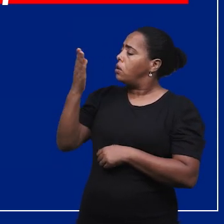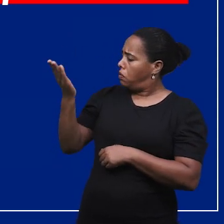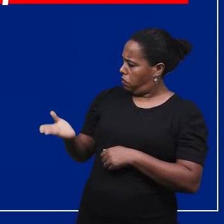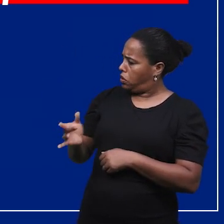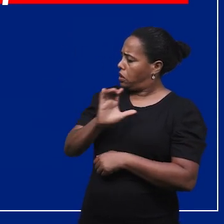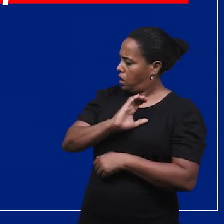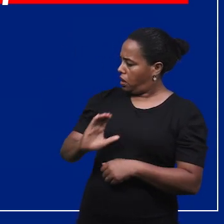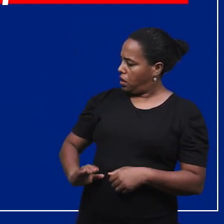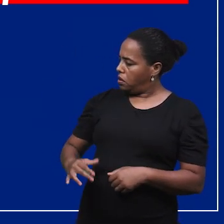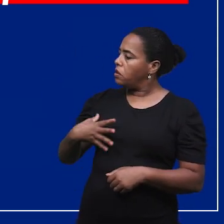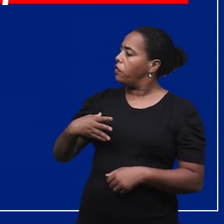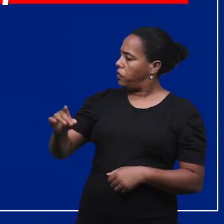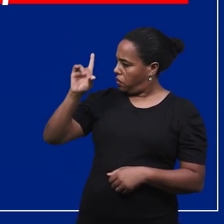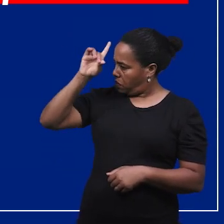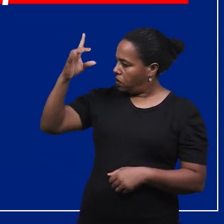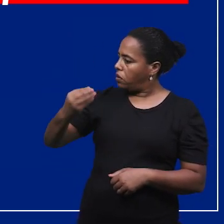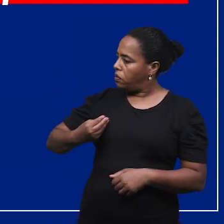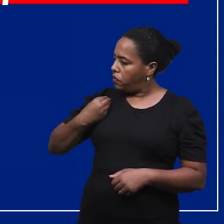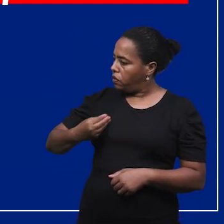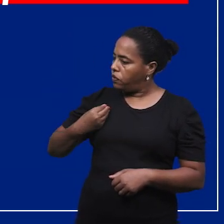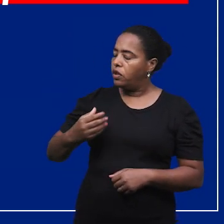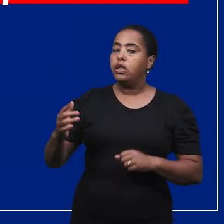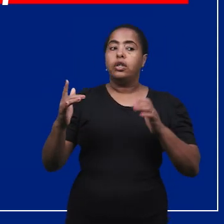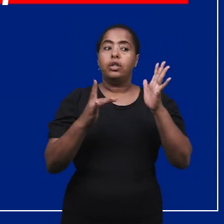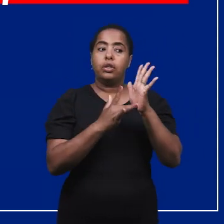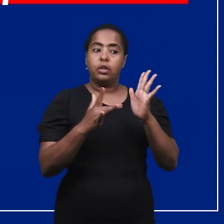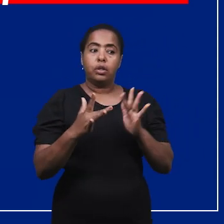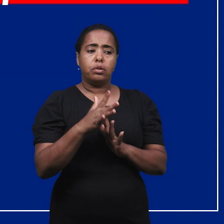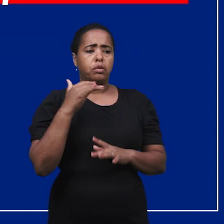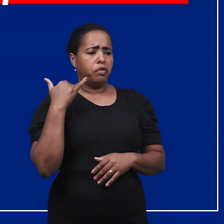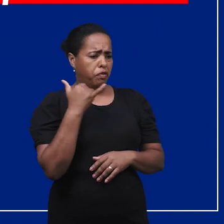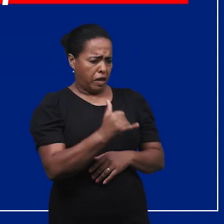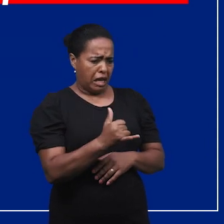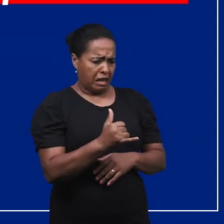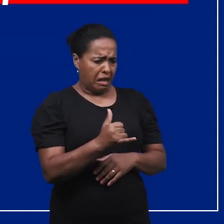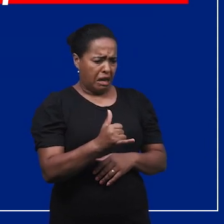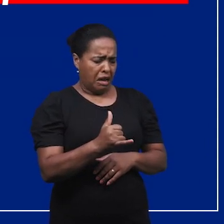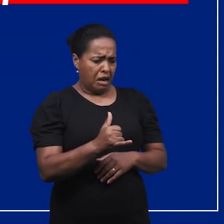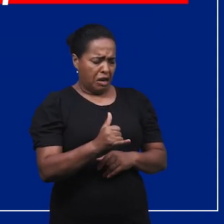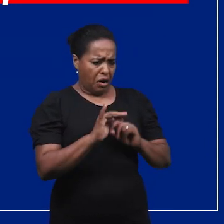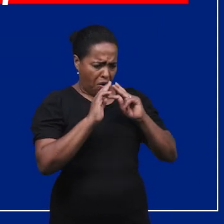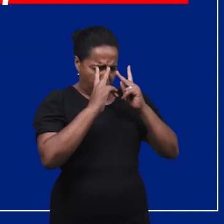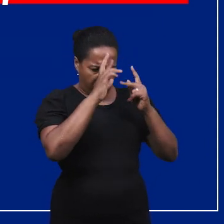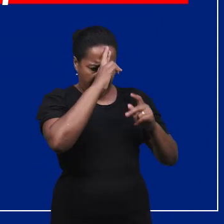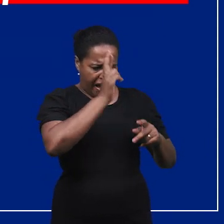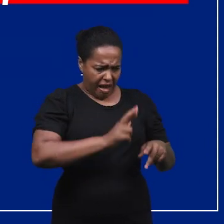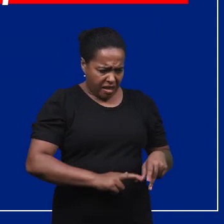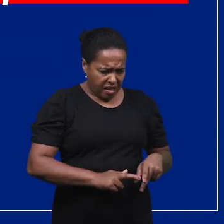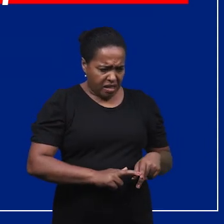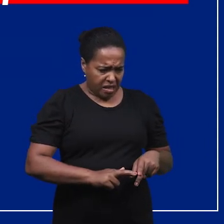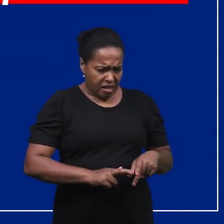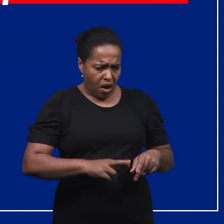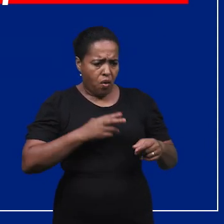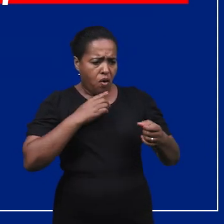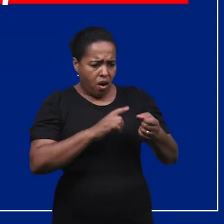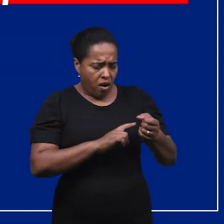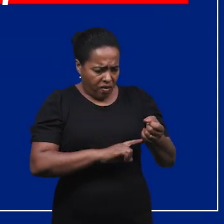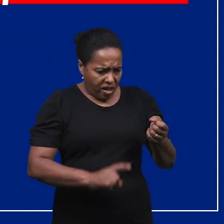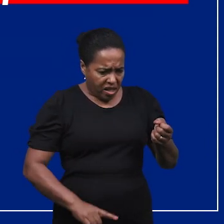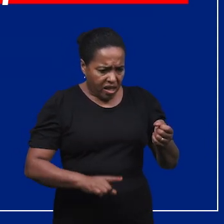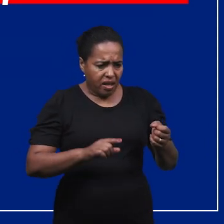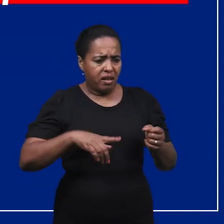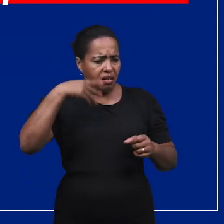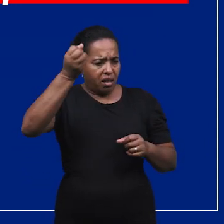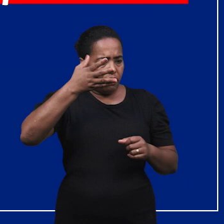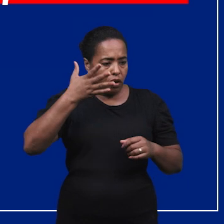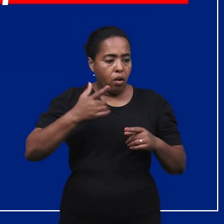été, tu es le Christ, le Fils de Dieu vivant. Donc Jésus dit, ce n'est pas la chair ni le sang qui t'a